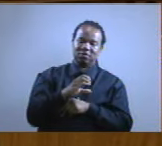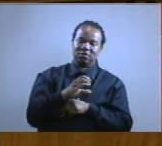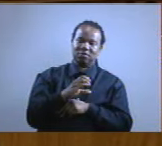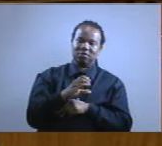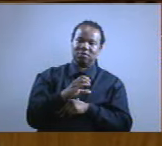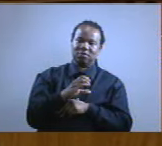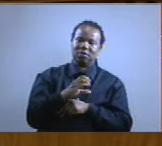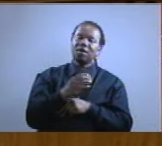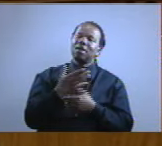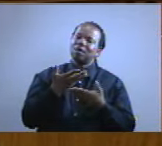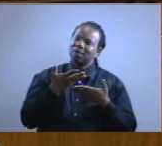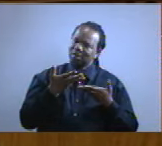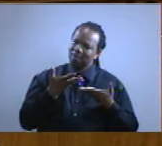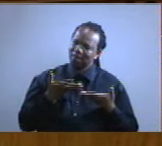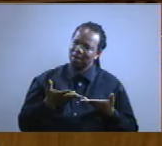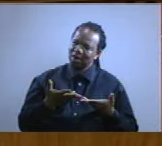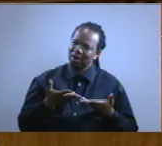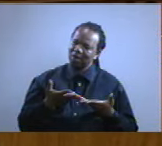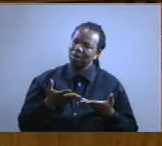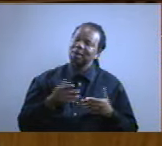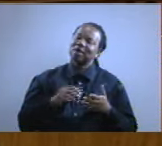ongelykigheid van die tale.